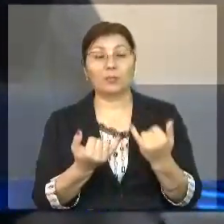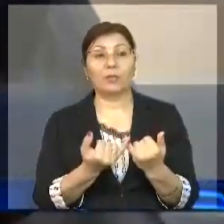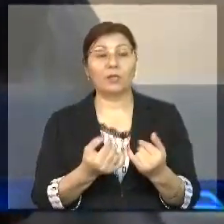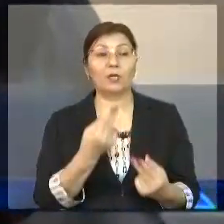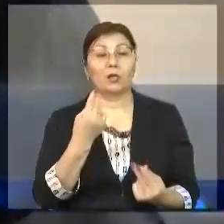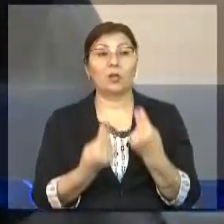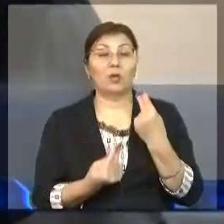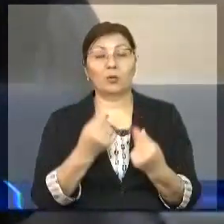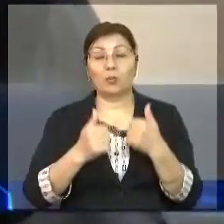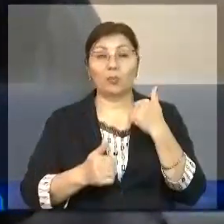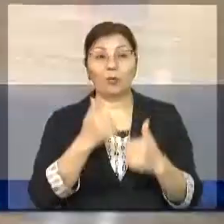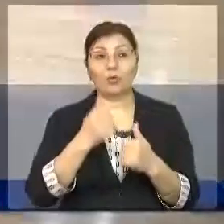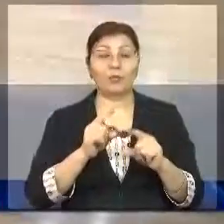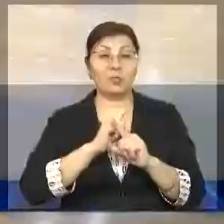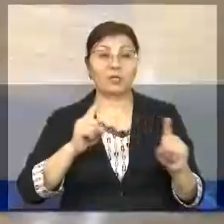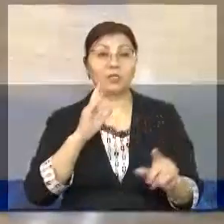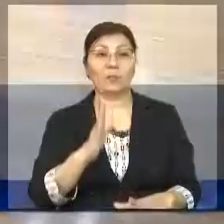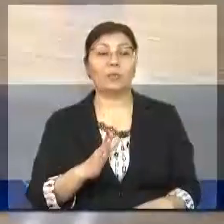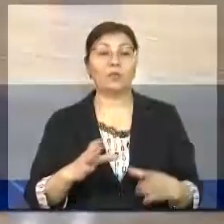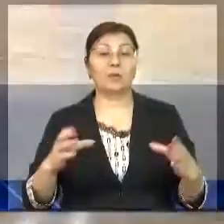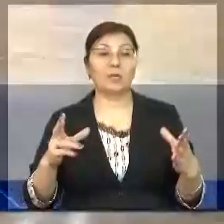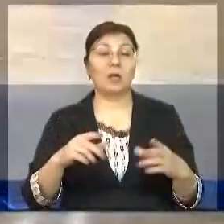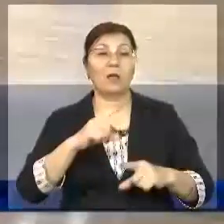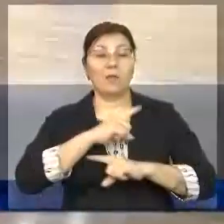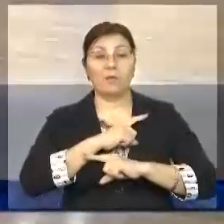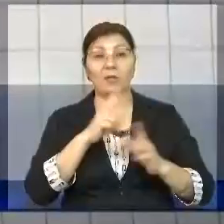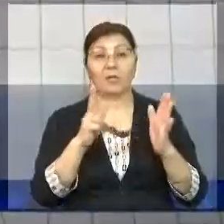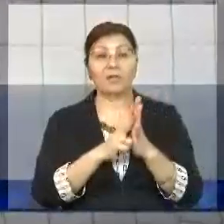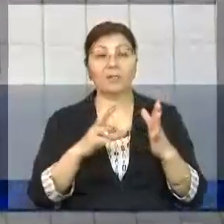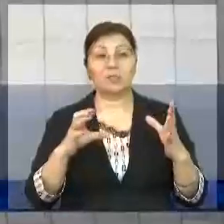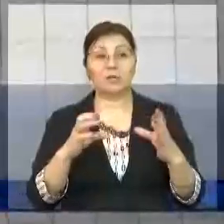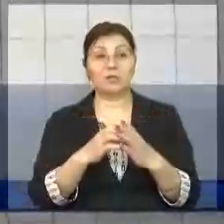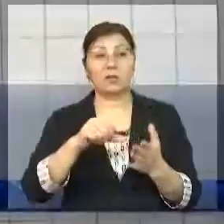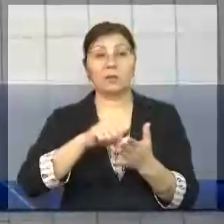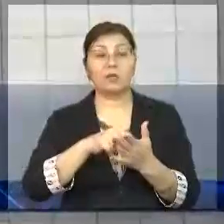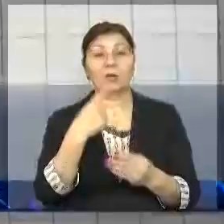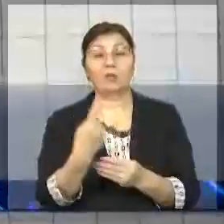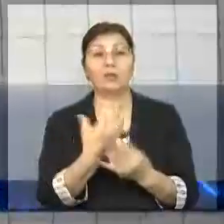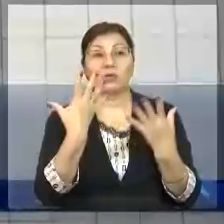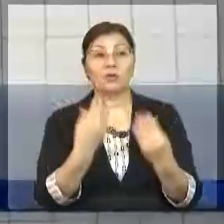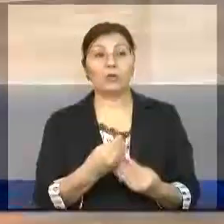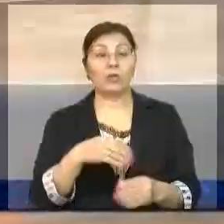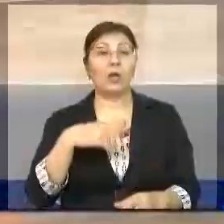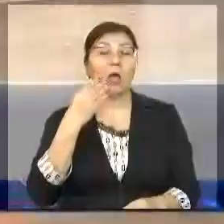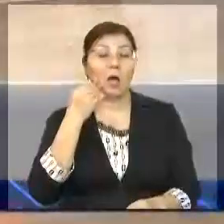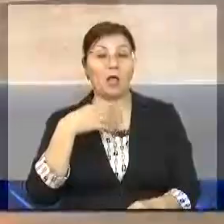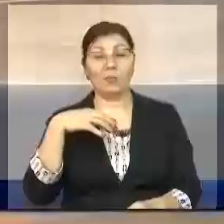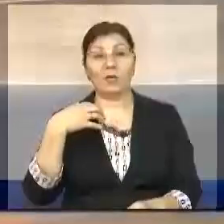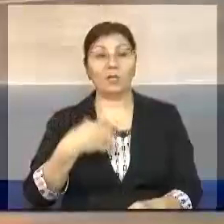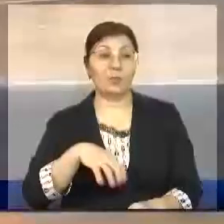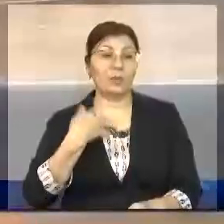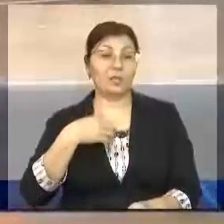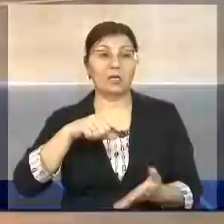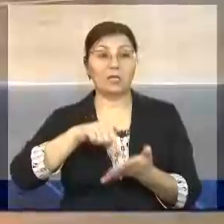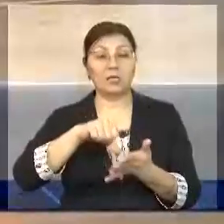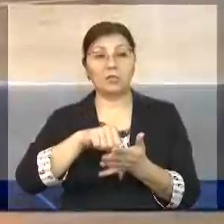чемпионатымыз, осы кубымыз ерекше болайын деп тұр. Финалда 8 команда ойын көрсетеді. Алғашқы күні Алматы мен Тараз қаласының командалары сынға түсті.